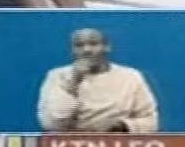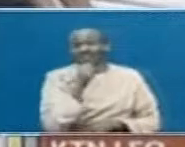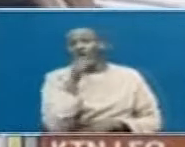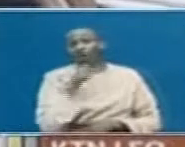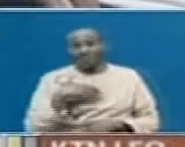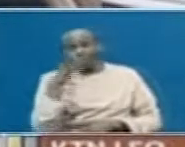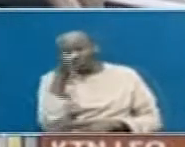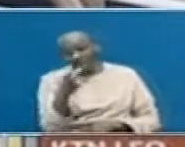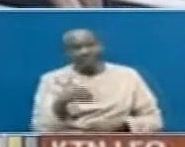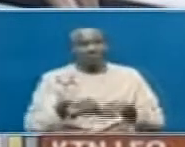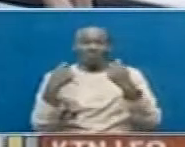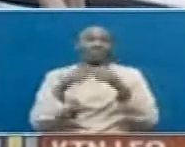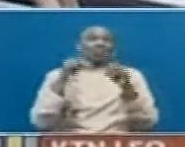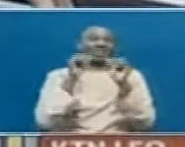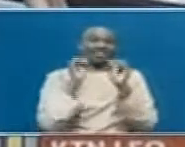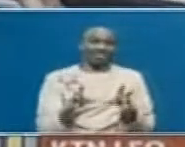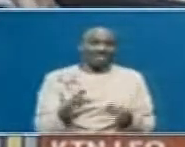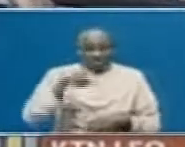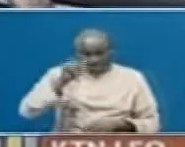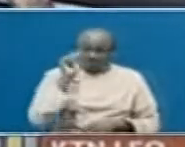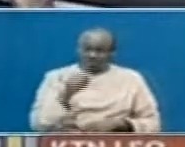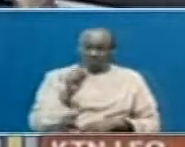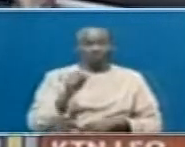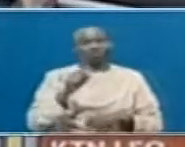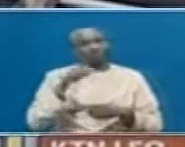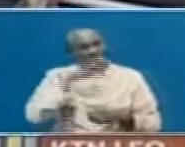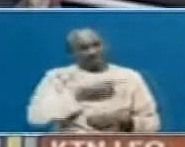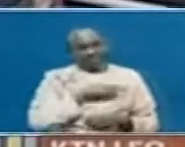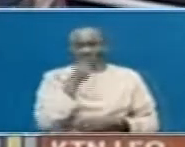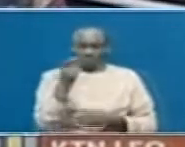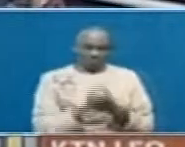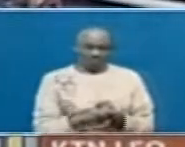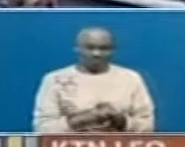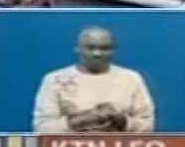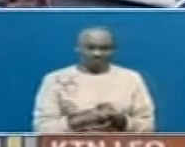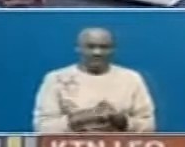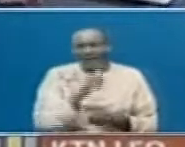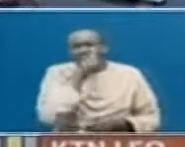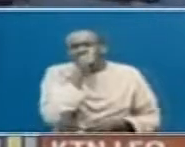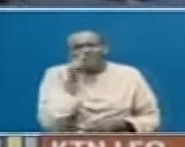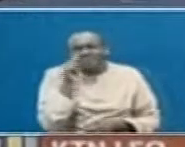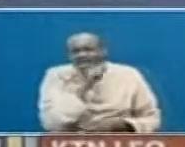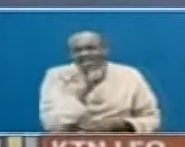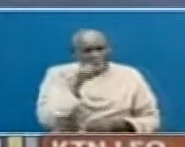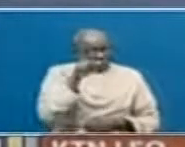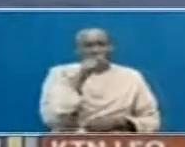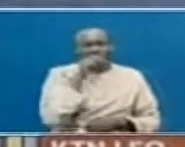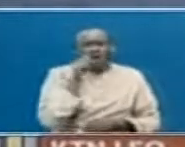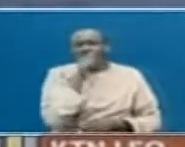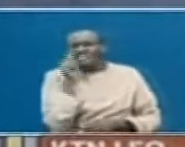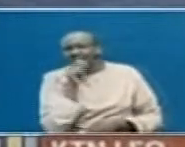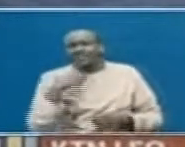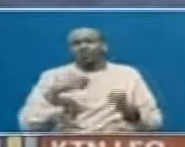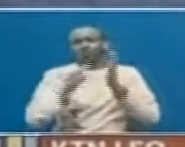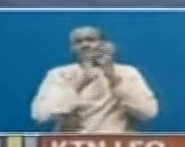Na palipo na wazee utakuwa zuzu kama utaondoka bila kupata mawili matatu. Siri ya kuimarika katika safu, nitaanza safu ya utangazaji